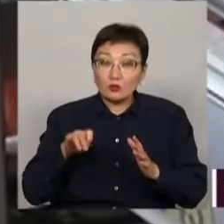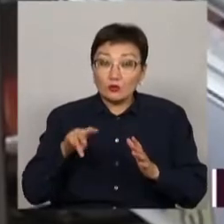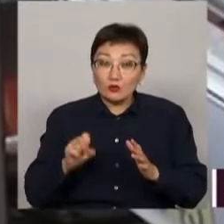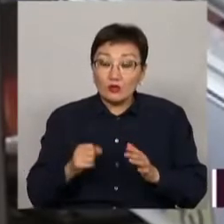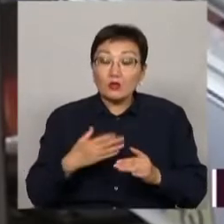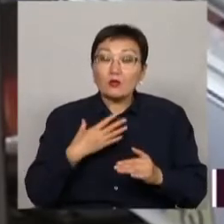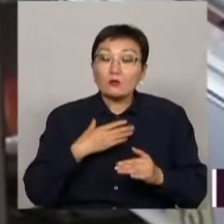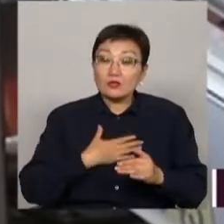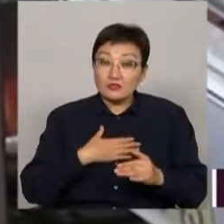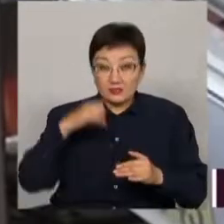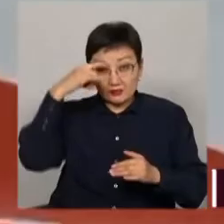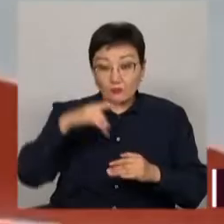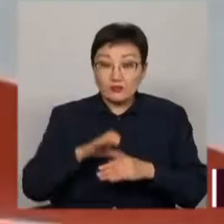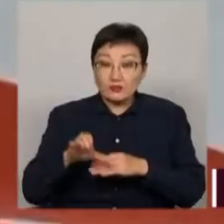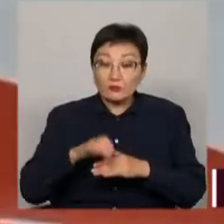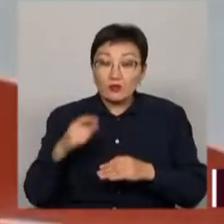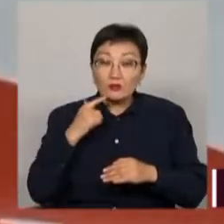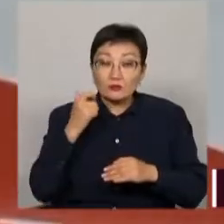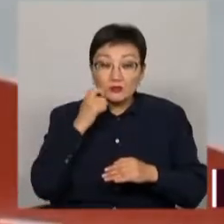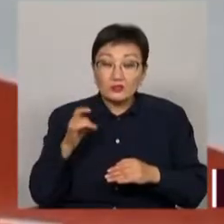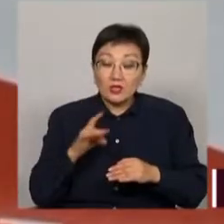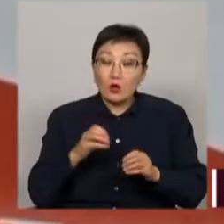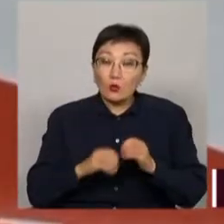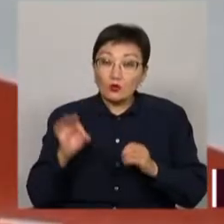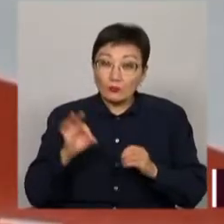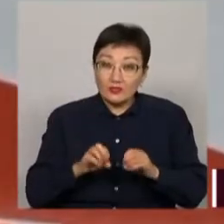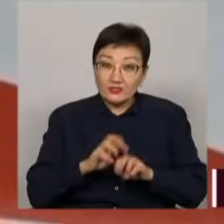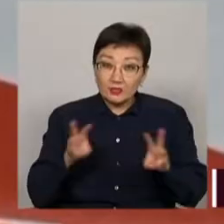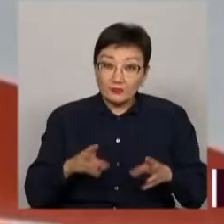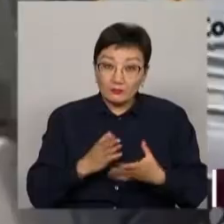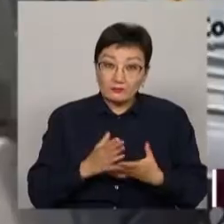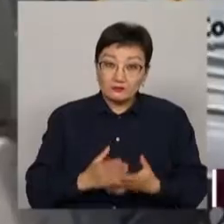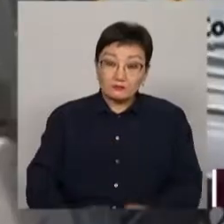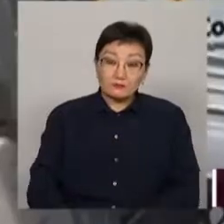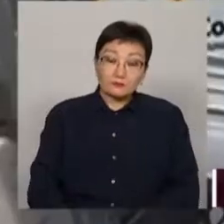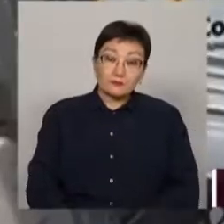өзімізде өндірілетін қант көлемі небәрі 10%-ын жабады.